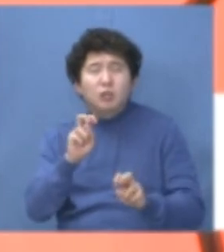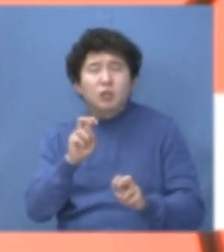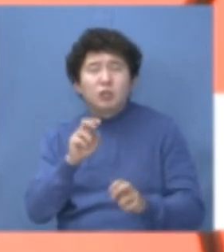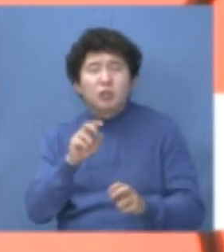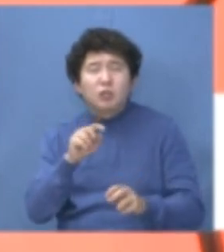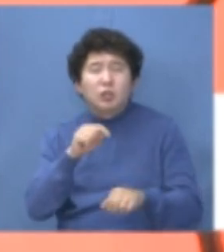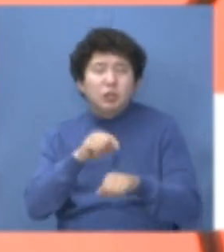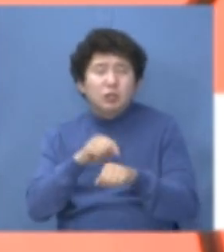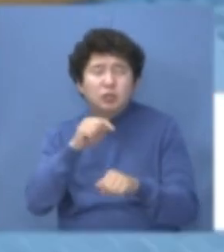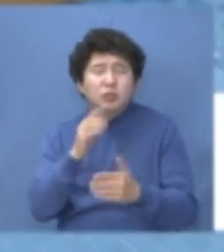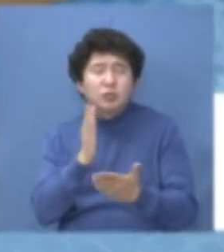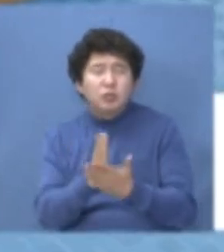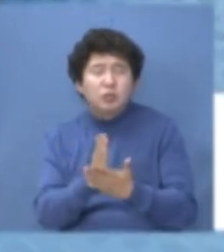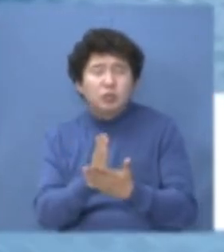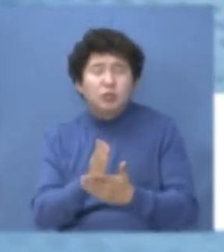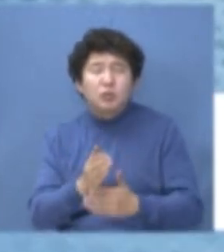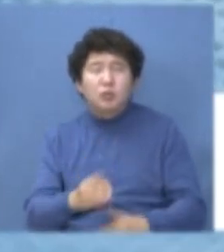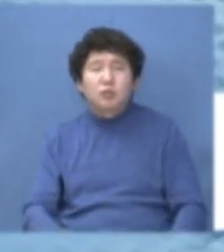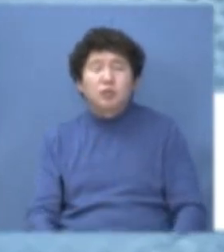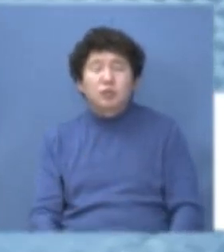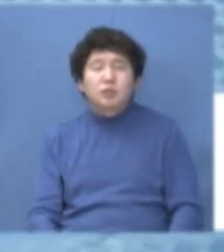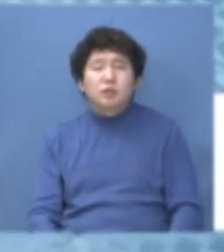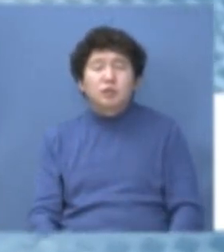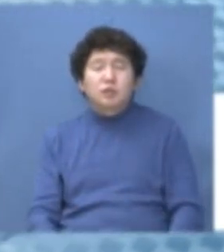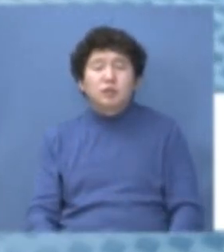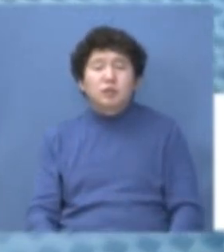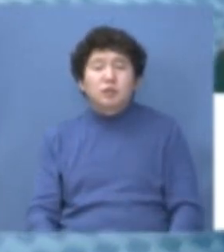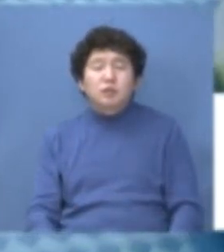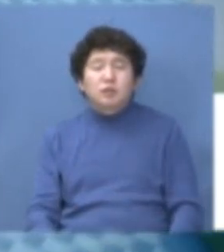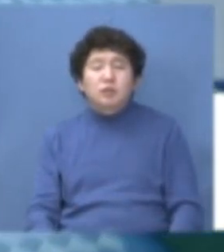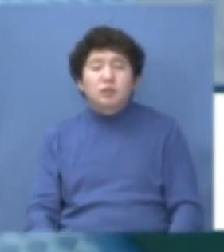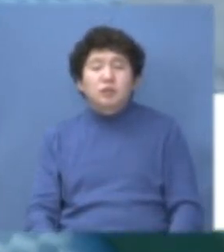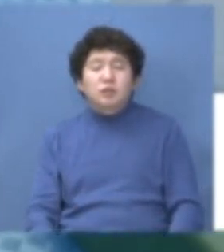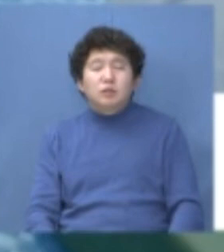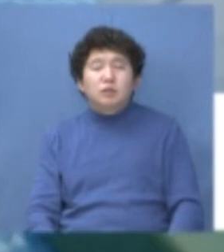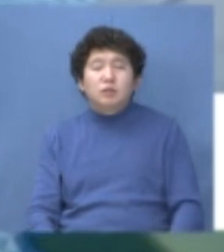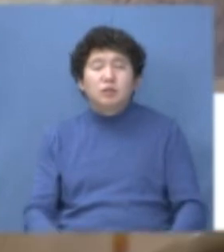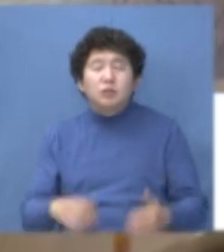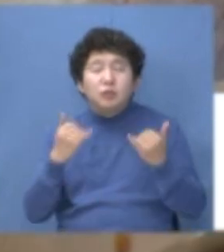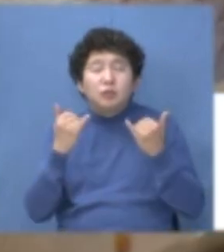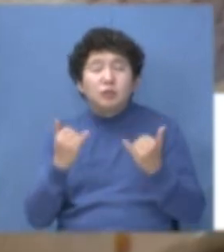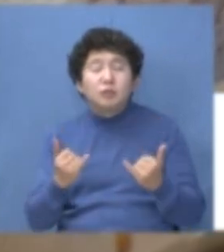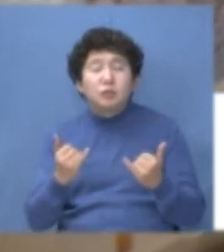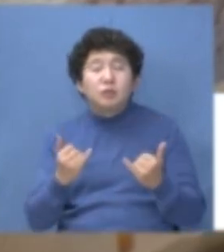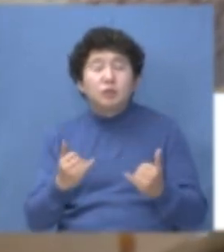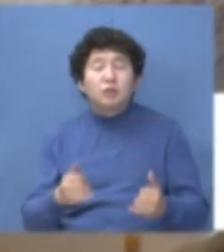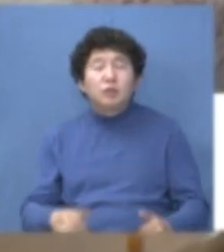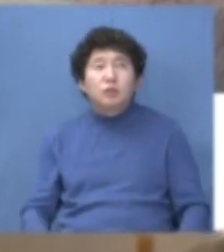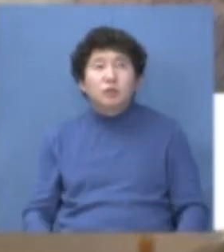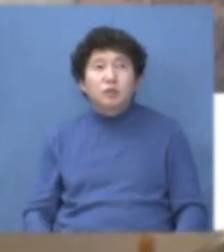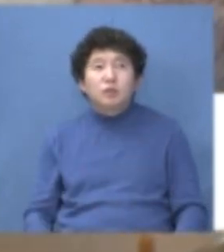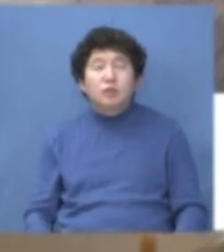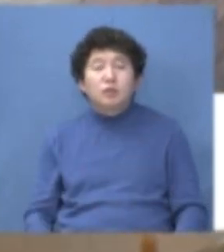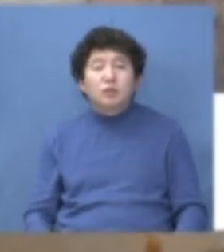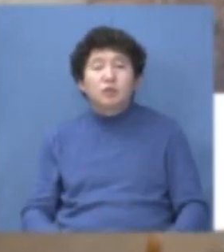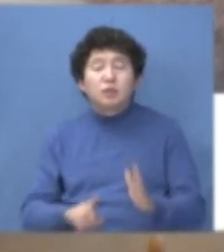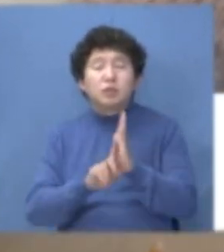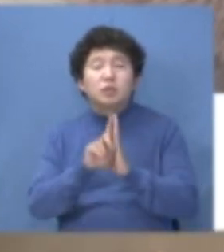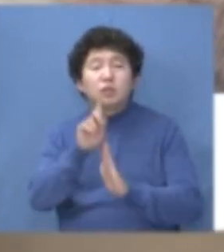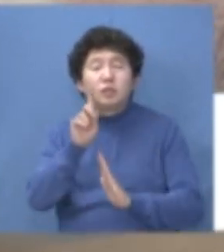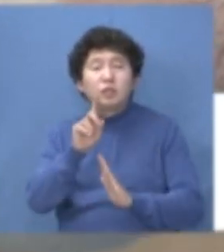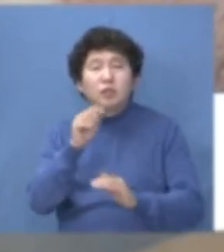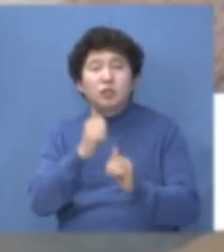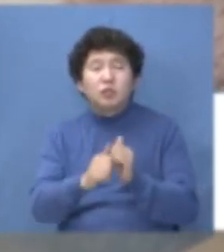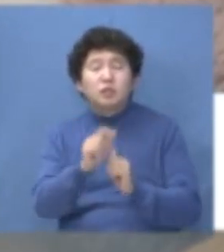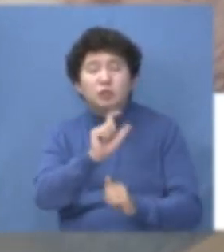бұл дертке шалдығудың 2-5 жағдайы тіркелді. Тең мүмкіндіктер бұл бүгінде жаһандық қауымдастық іске асыруға ұмтылған бастама, себебі әр